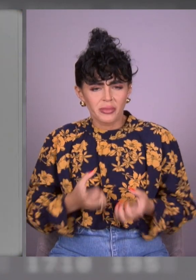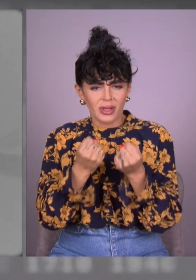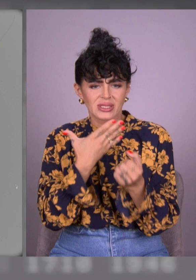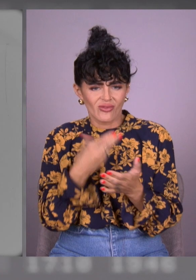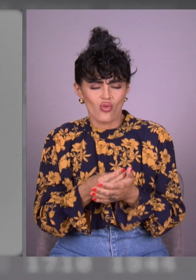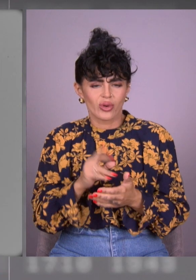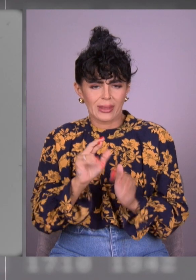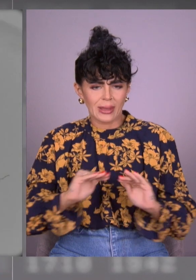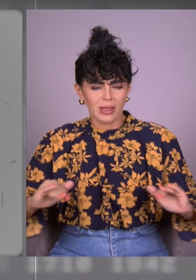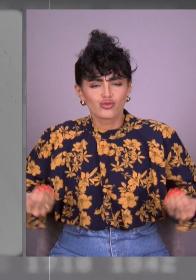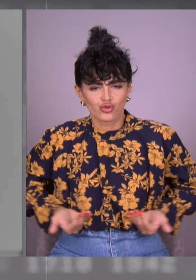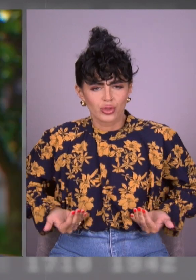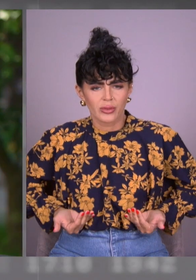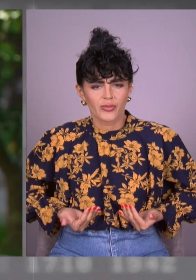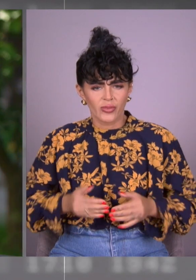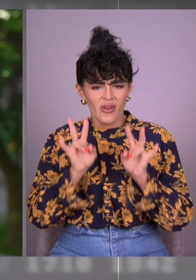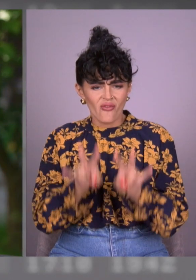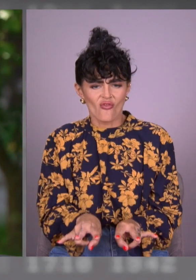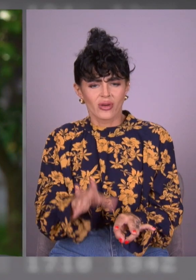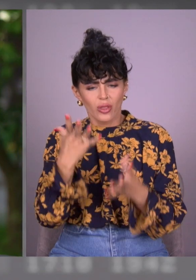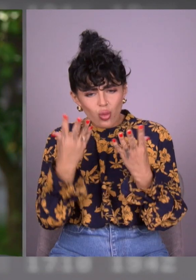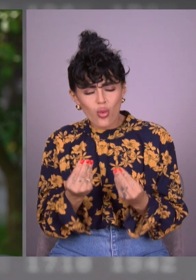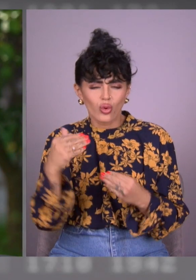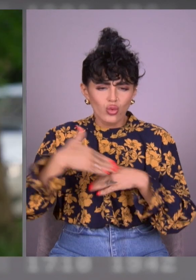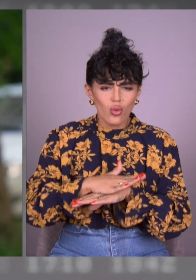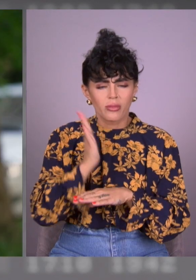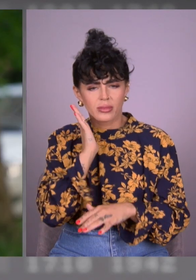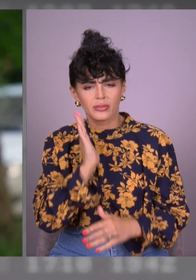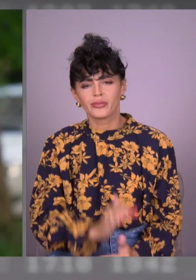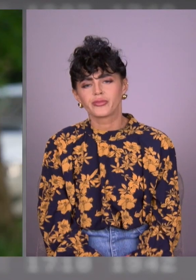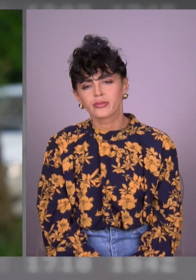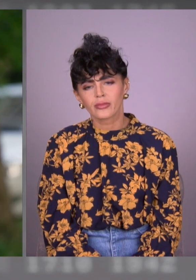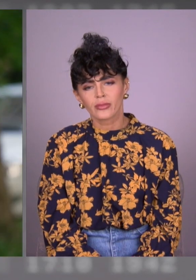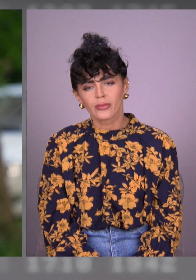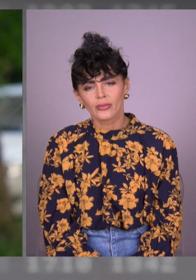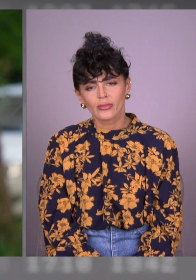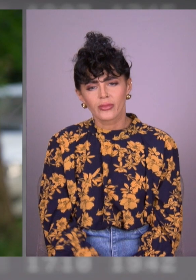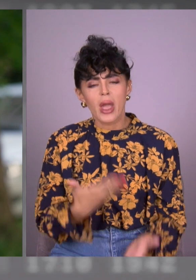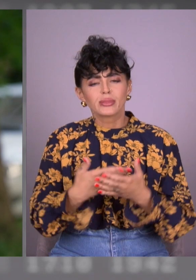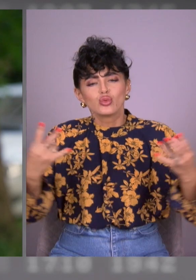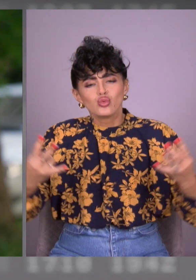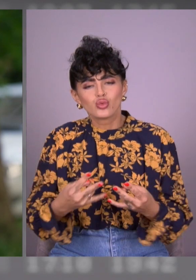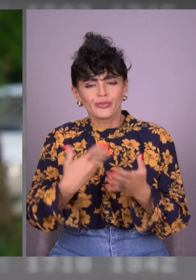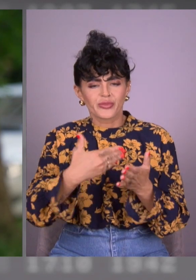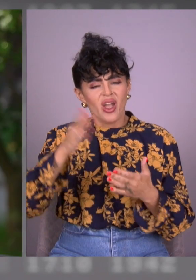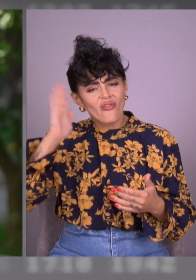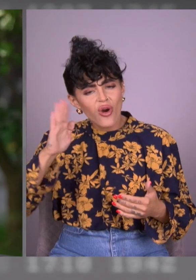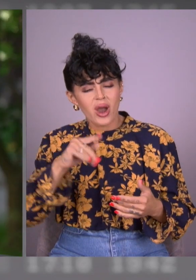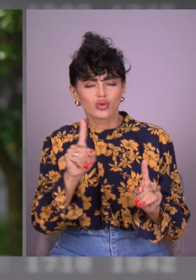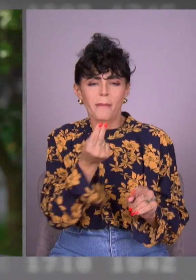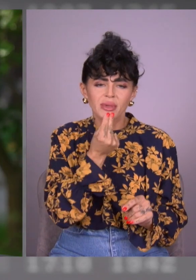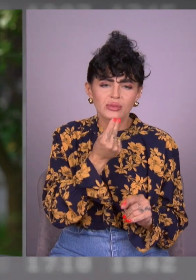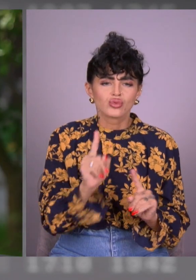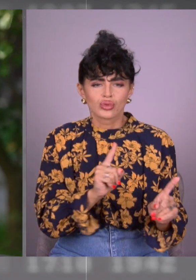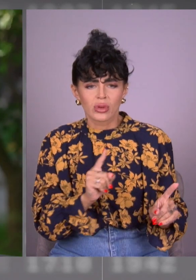і дітей життя. Тобто ви там і днювали, і ночували? Так. А виходити там, не знаю, за водою, за їжею, хоча б